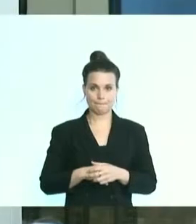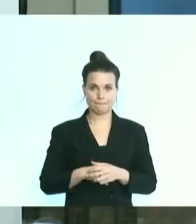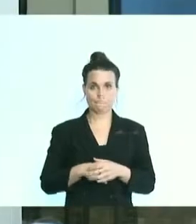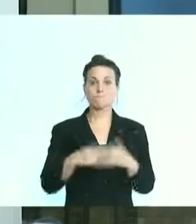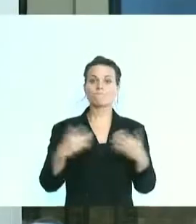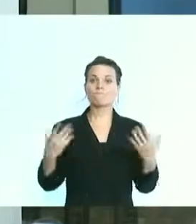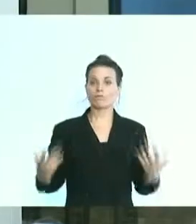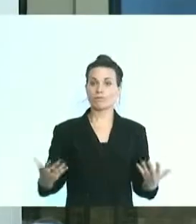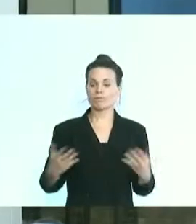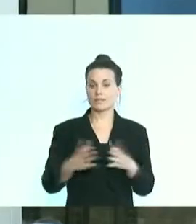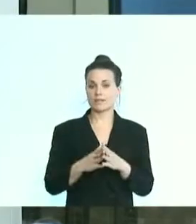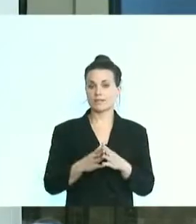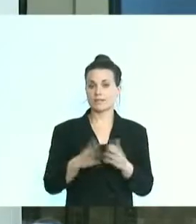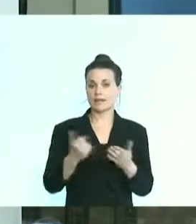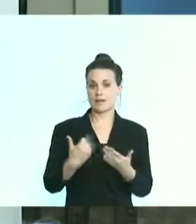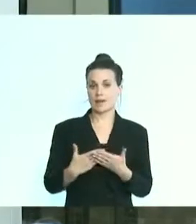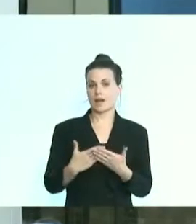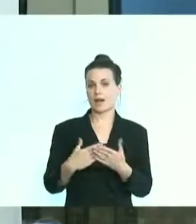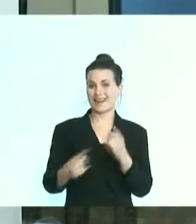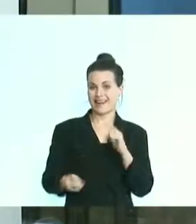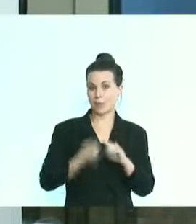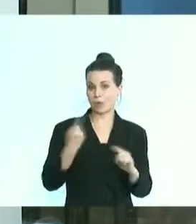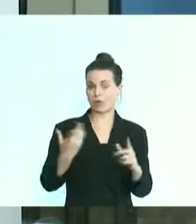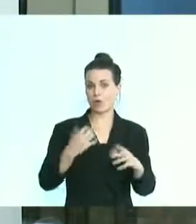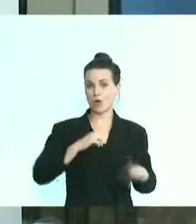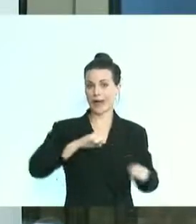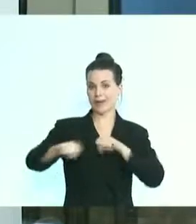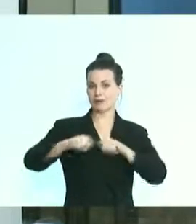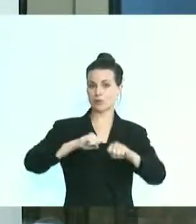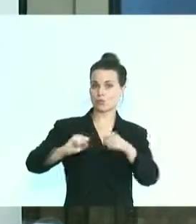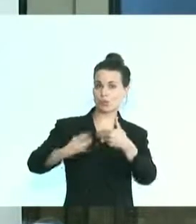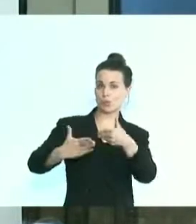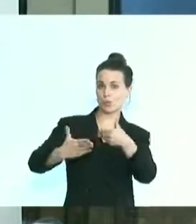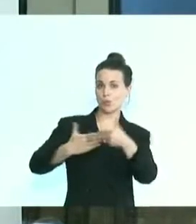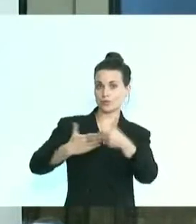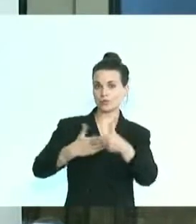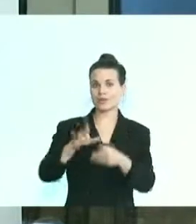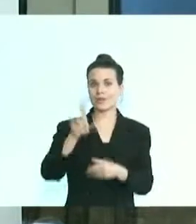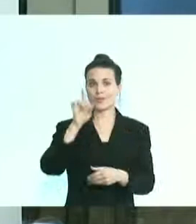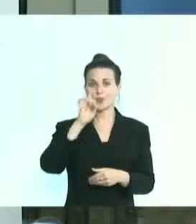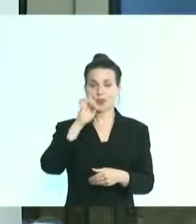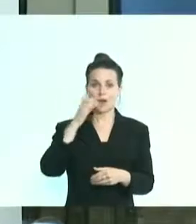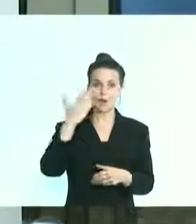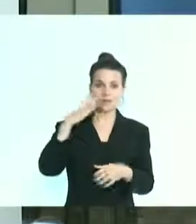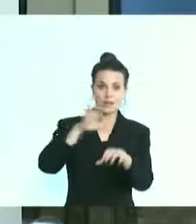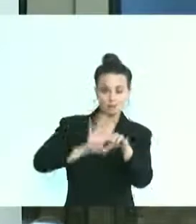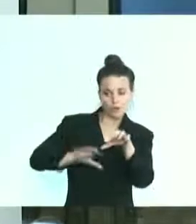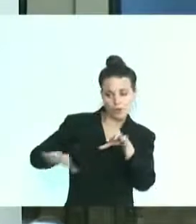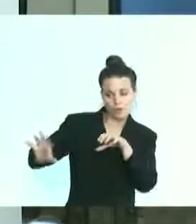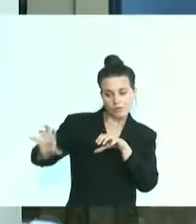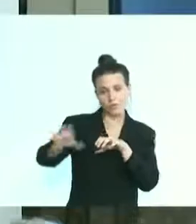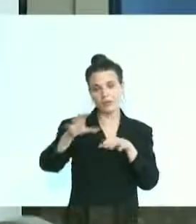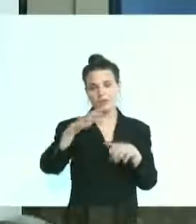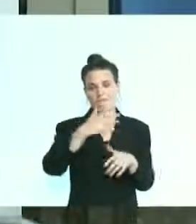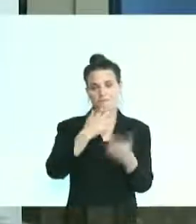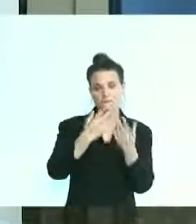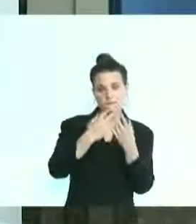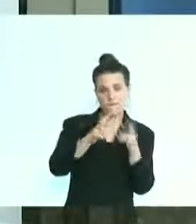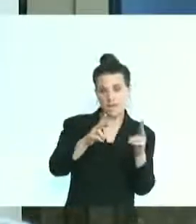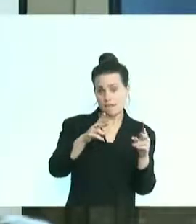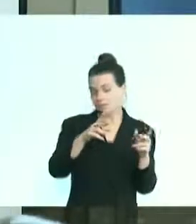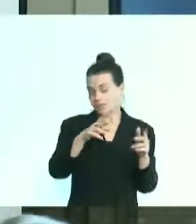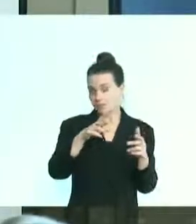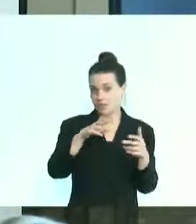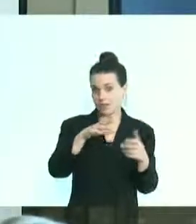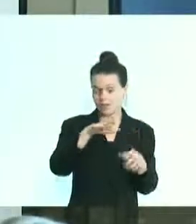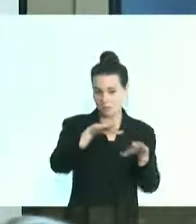En fait, là vient l'importance justement de l'action de proximité. En fait, chaque territoire, chaque collectivité a des façons d'aider et des engagements qui